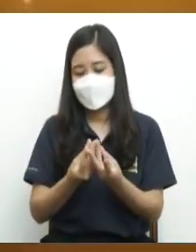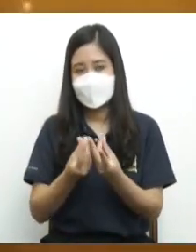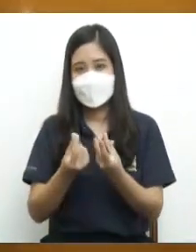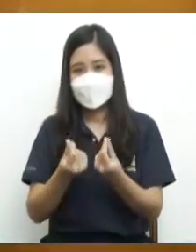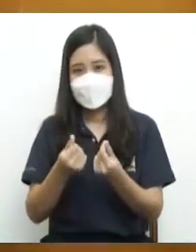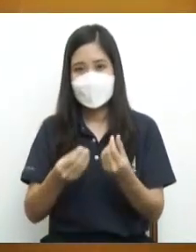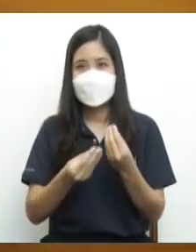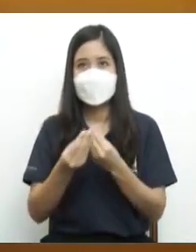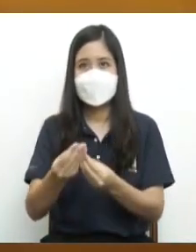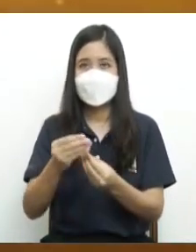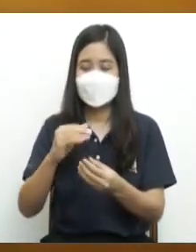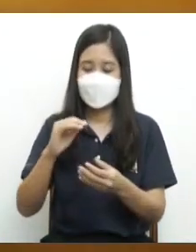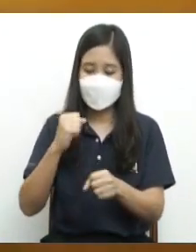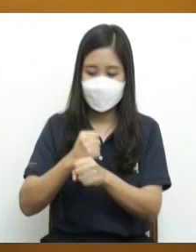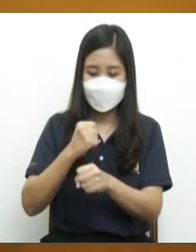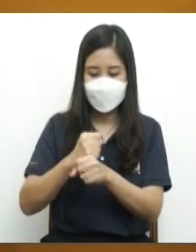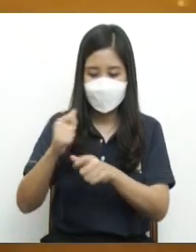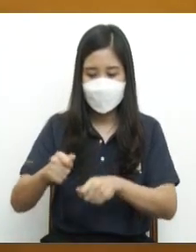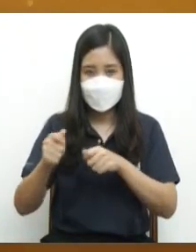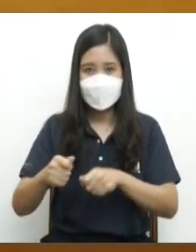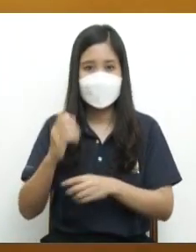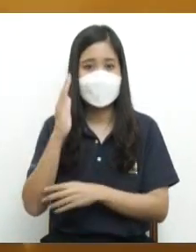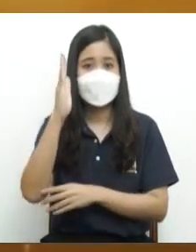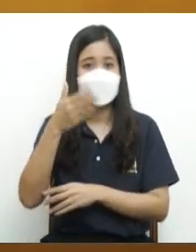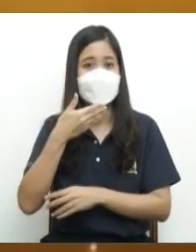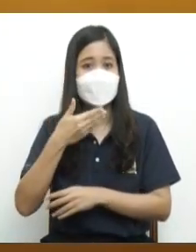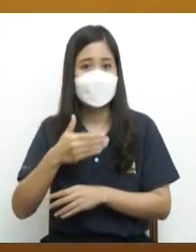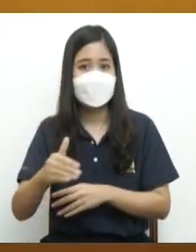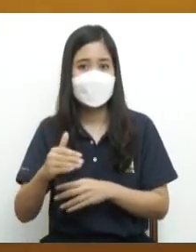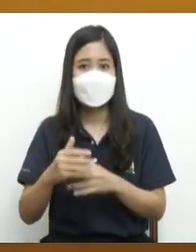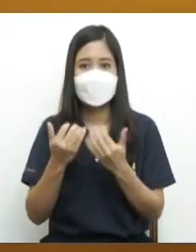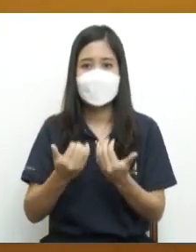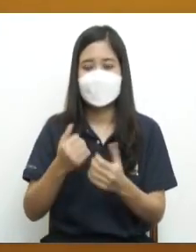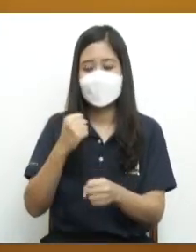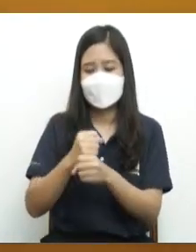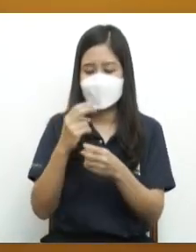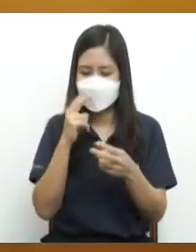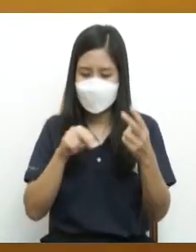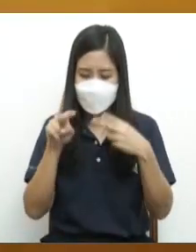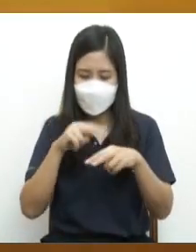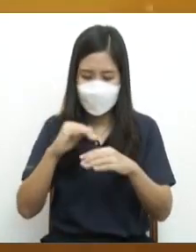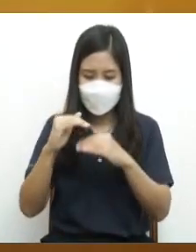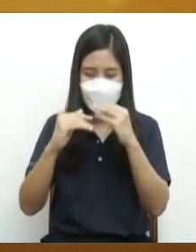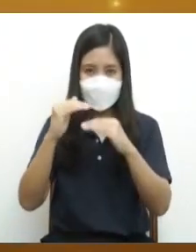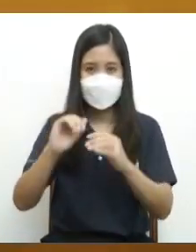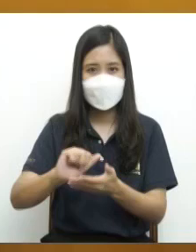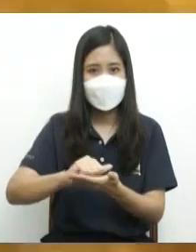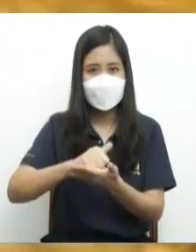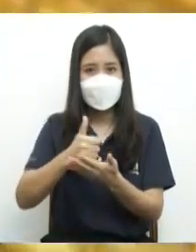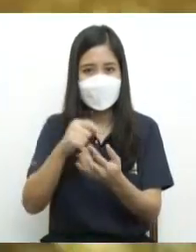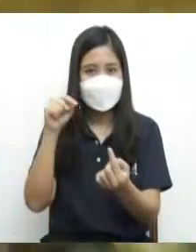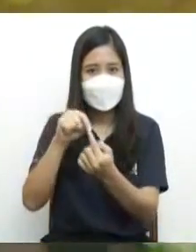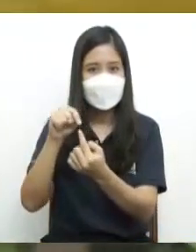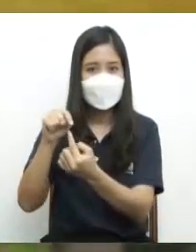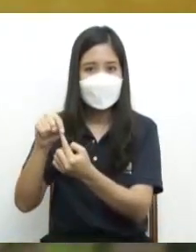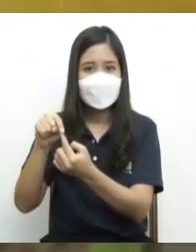ทำการเกษตรที่ยั่งยืนและเพื่อปรับปรุงประสิทธิภาพการผลิตทางการเกษตรให้สูงขึ้นหรือรักษาไว้ไม่ให้ตกต่ำ